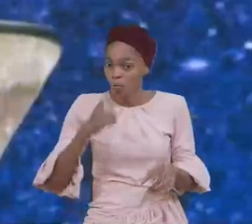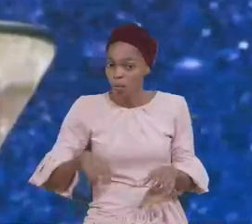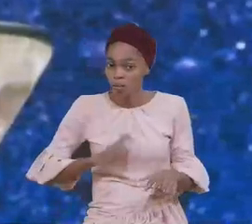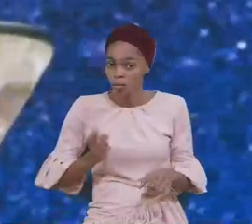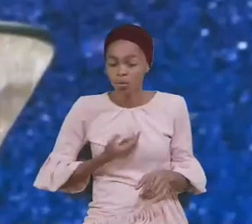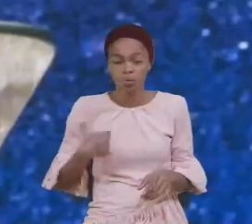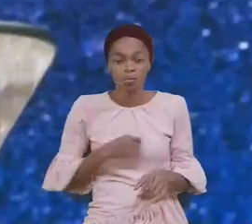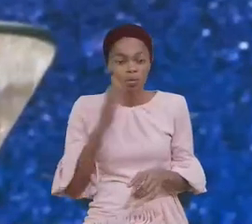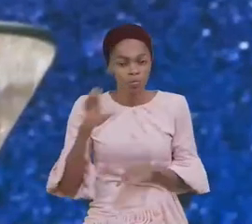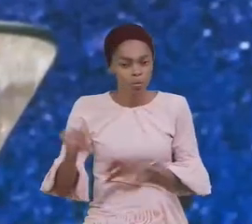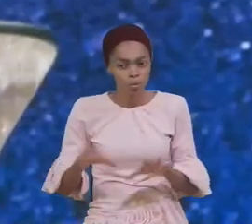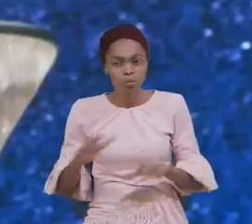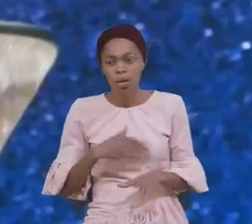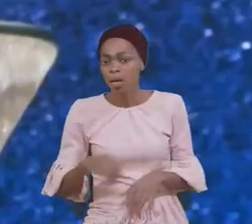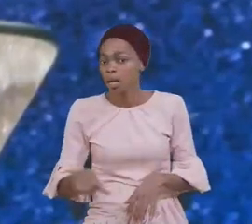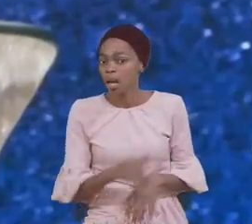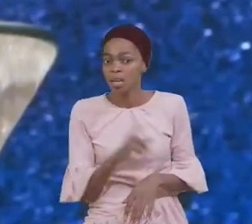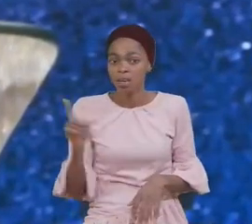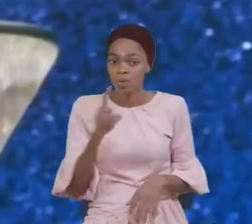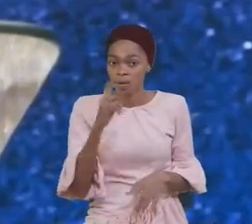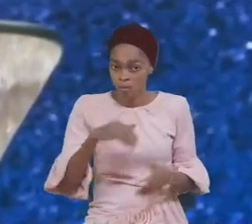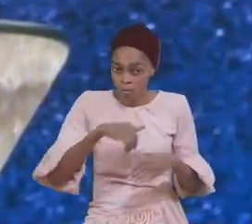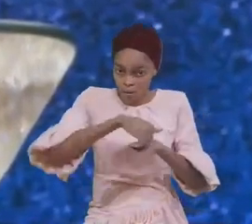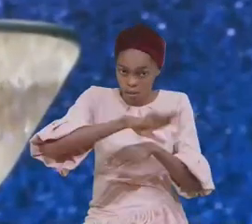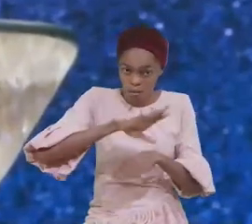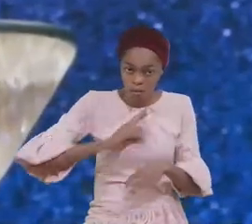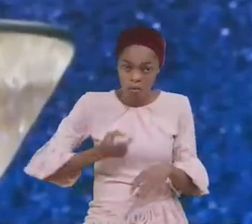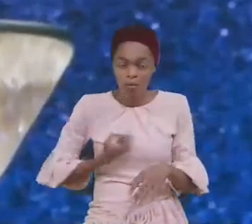irons partout où tu nous enverras.